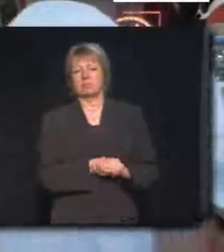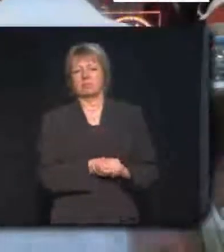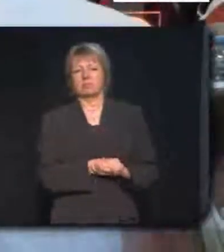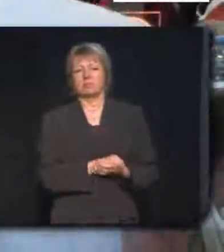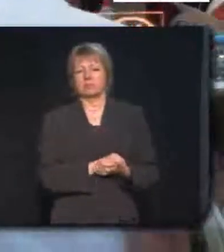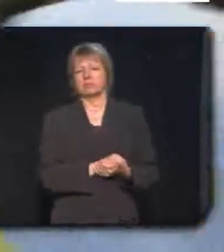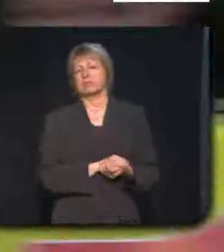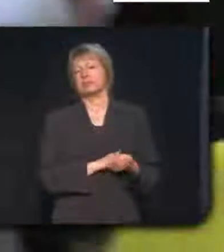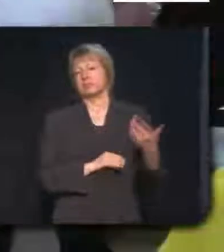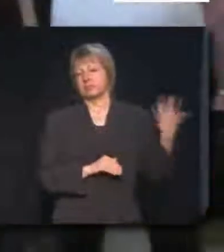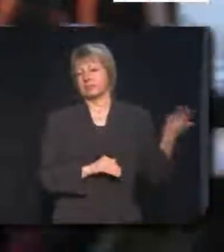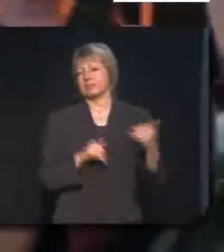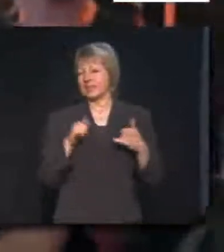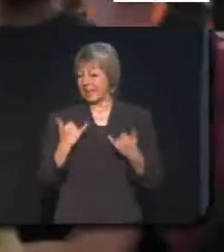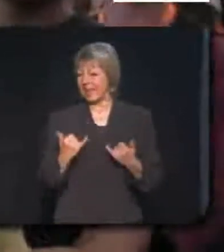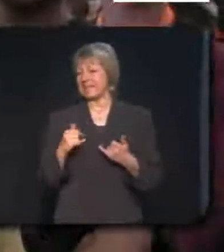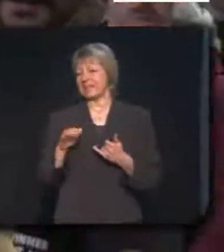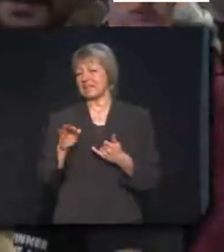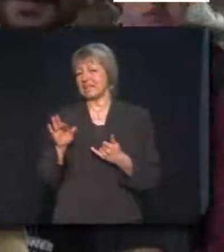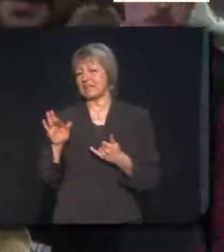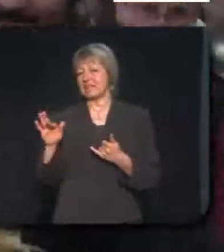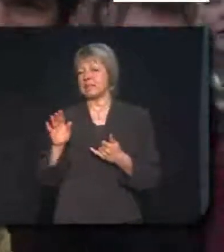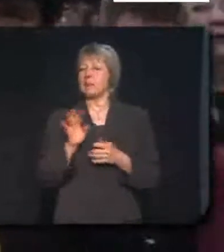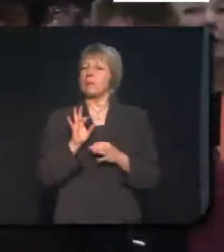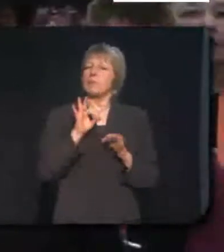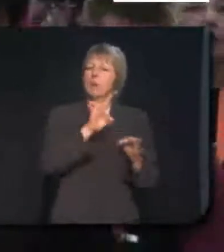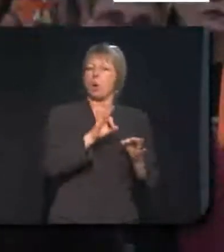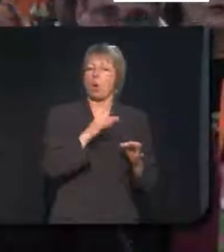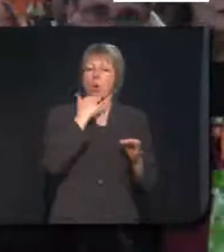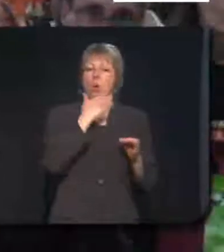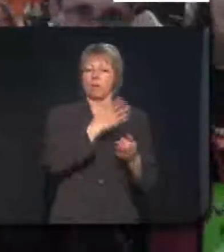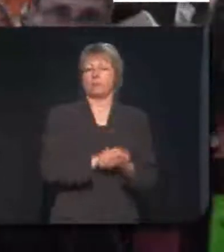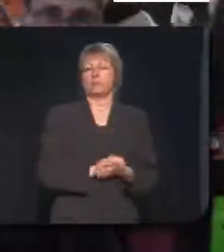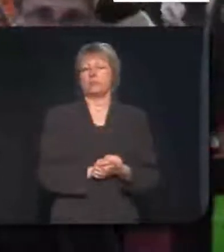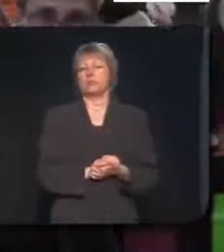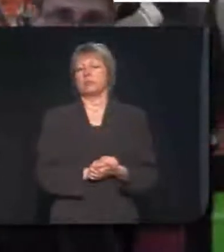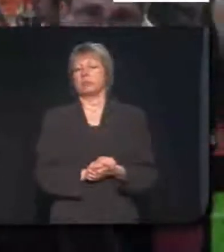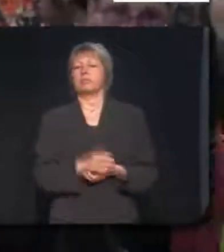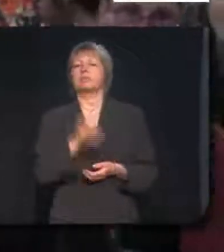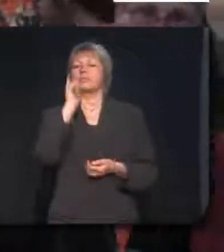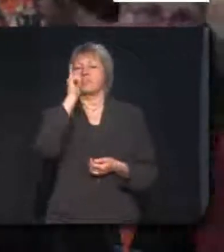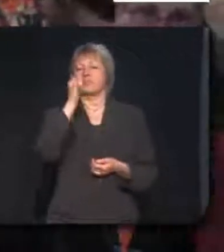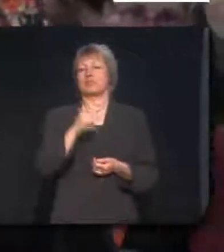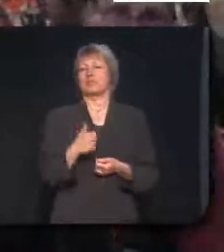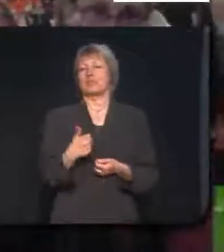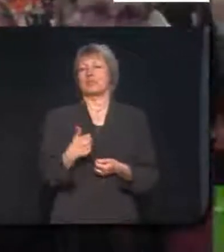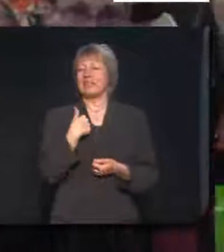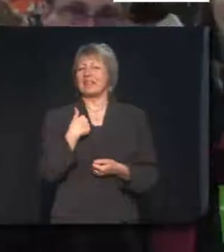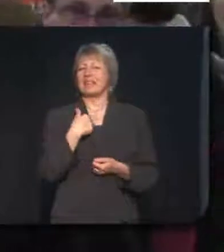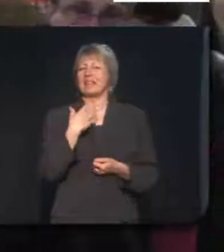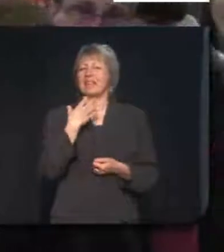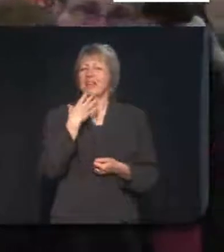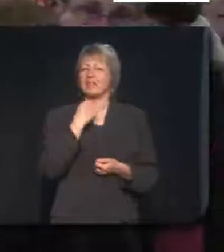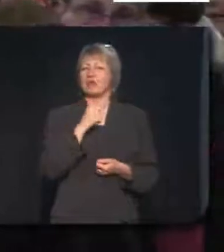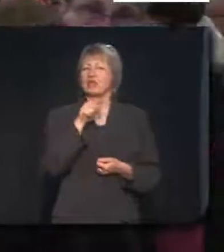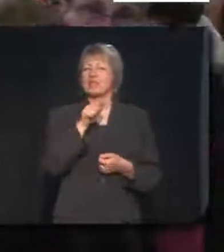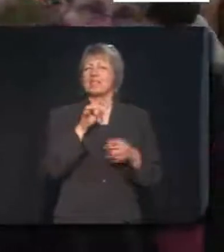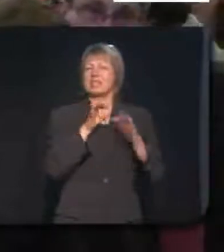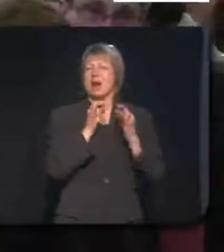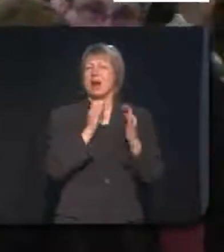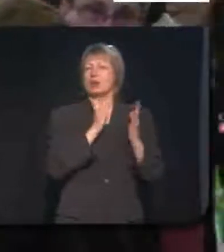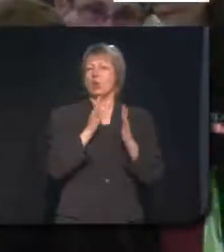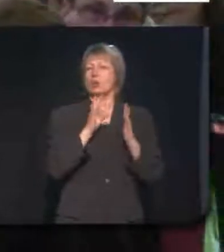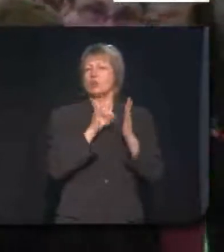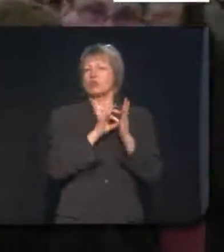vielen Dank und jetzt der probebeitrag hallo ich möchte gerne appellieren dass wir diesen Tagesordnungspunkt möglichst